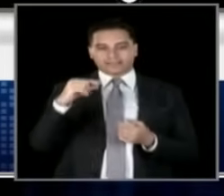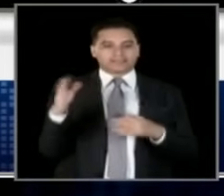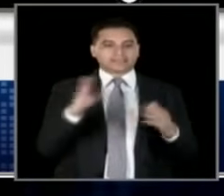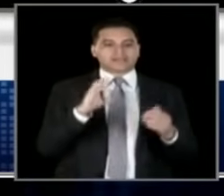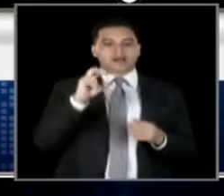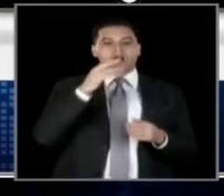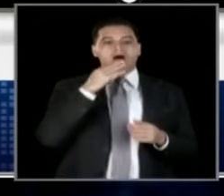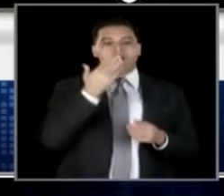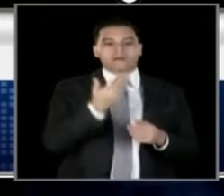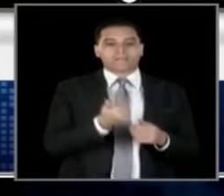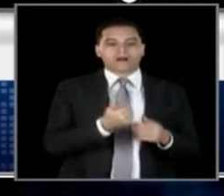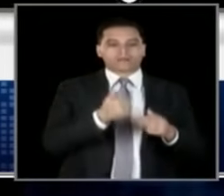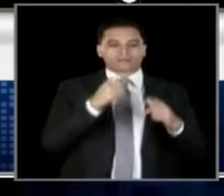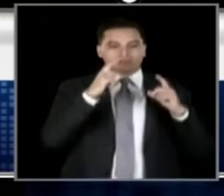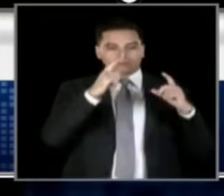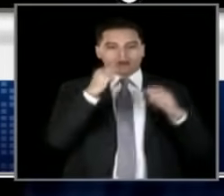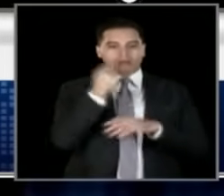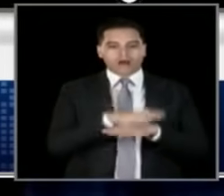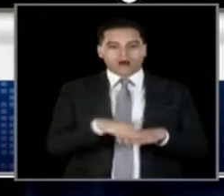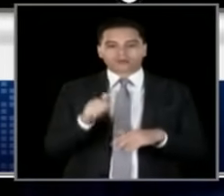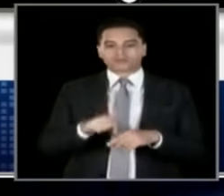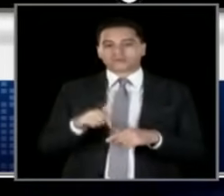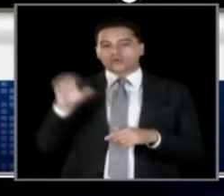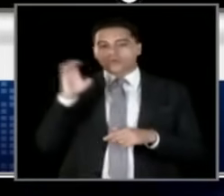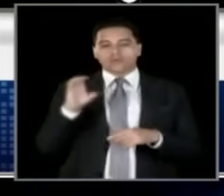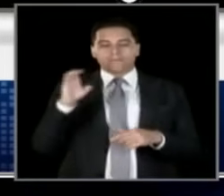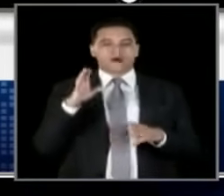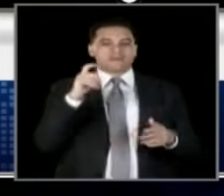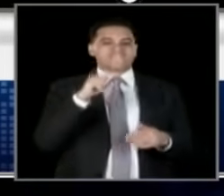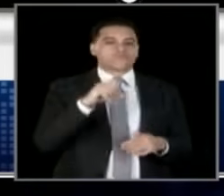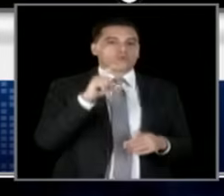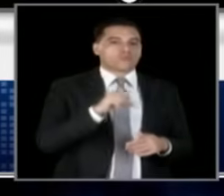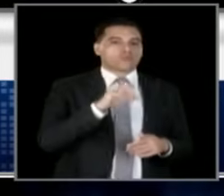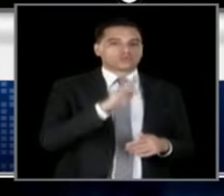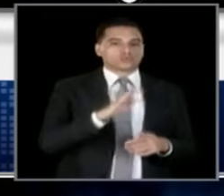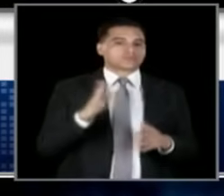جانيميد قمر الأرض يوروبا فوبوس